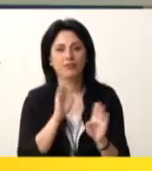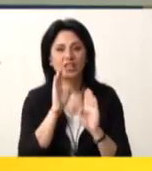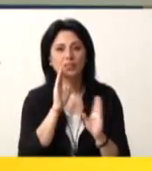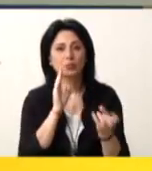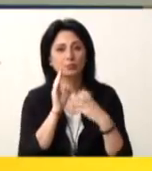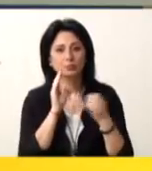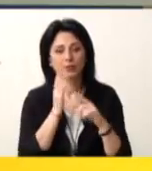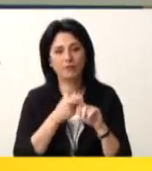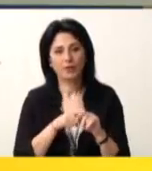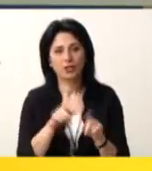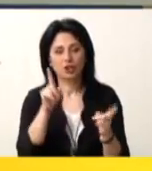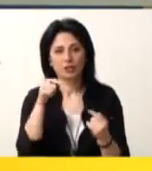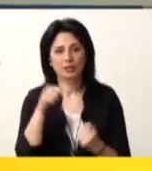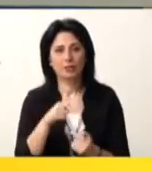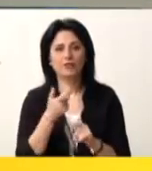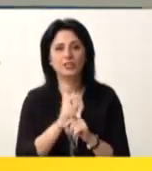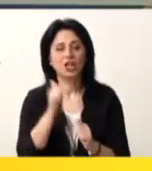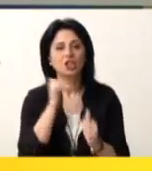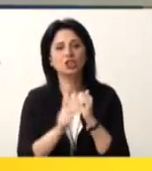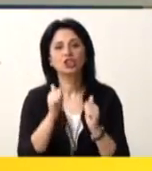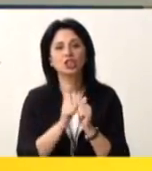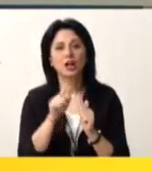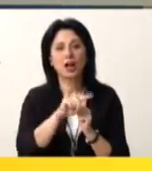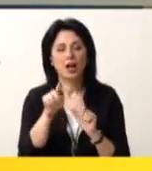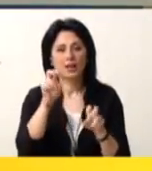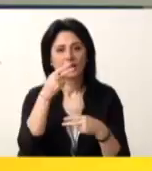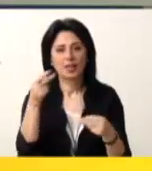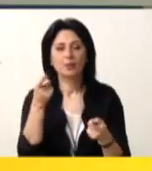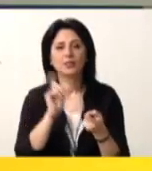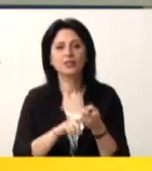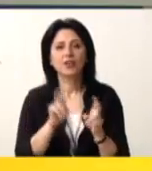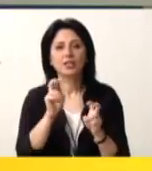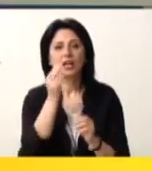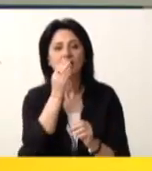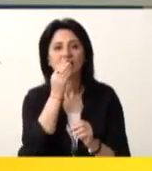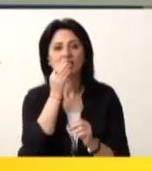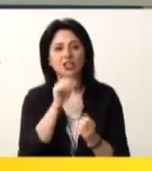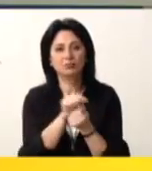Facebook-ზე. შესაბამისად, ძალიან ხშირად ესა თუ ის თემა უკავშირდება